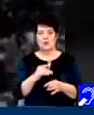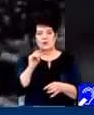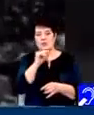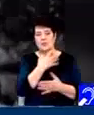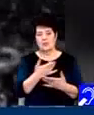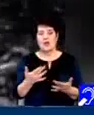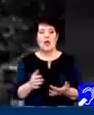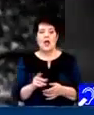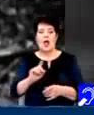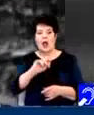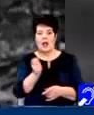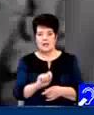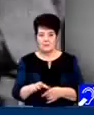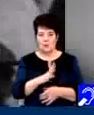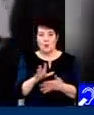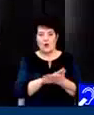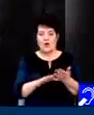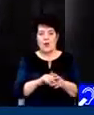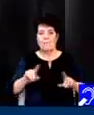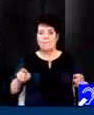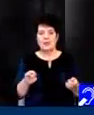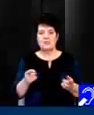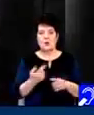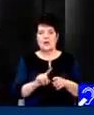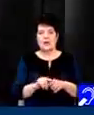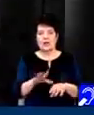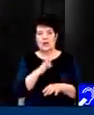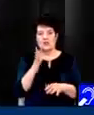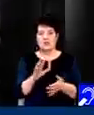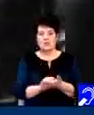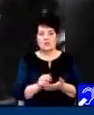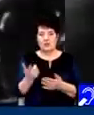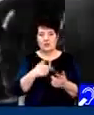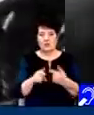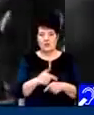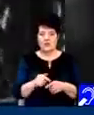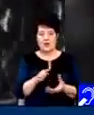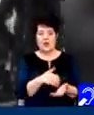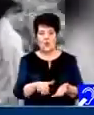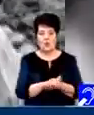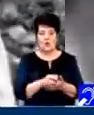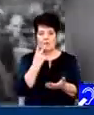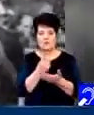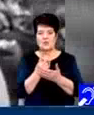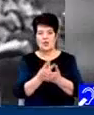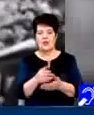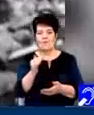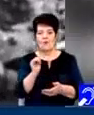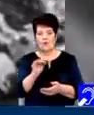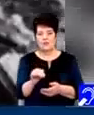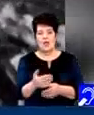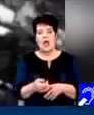țări. Războiul îl prinde acolo, e făcut prizonier, dar revine în Basarabia și ocupă postul de contabil la Uniunea pentru aprovizionarea frontului în